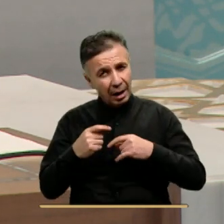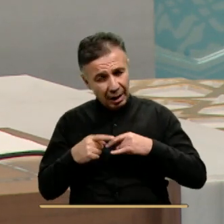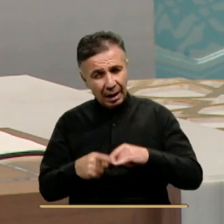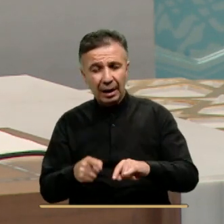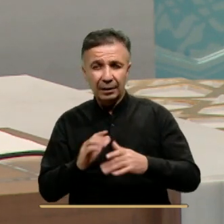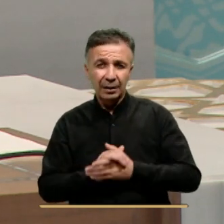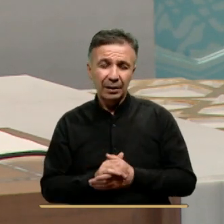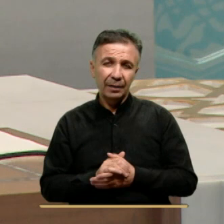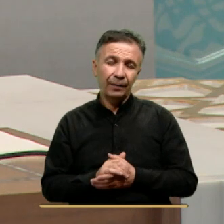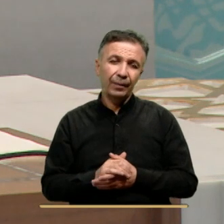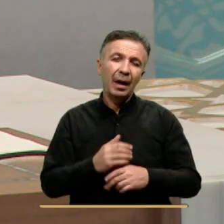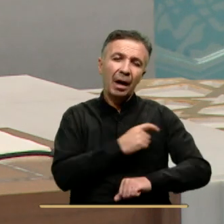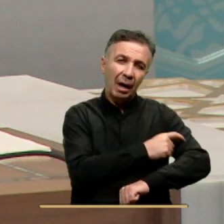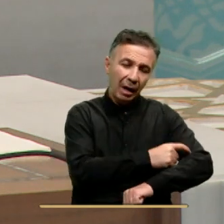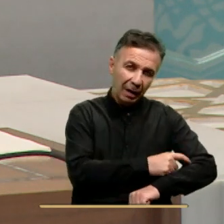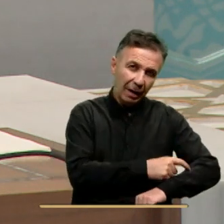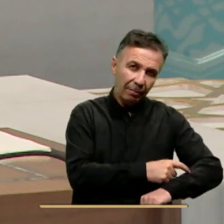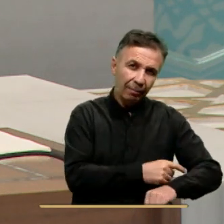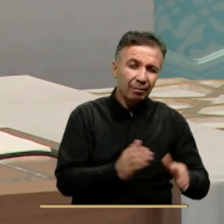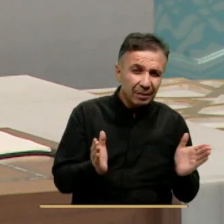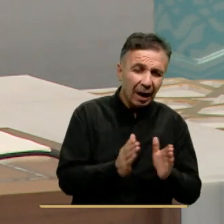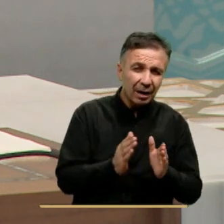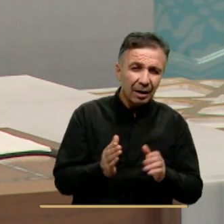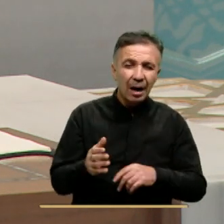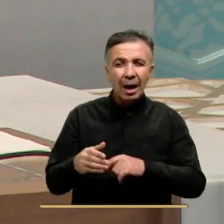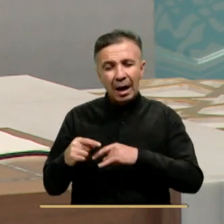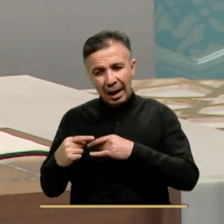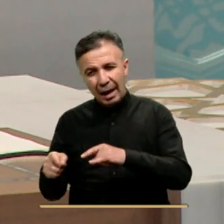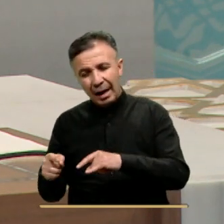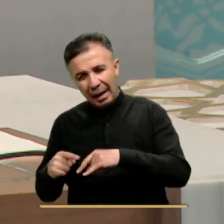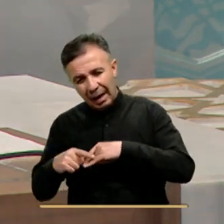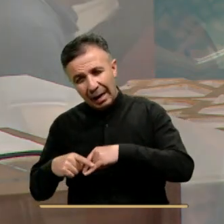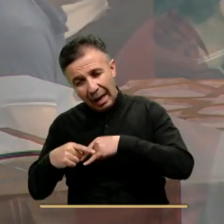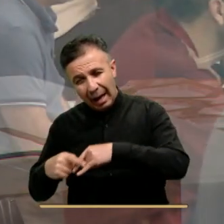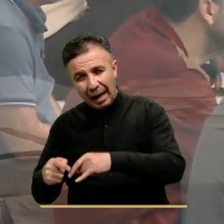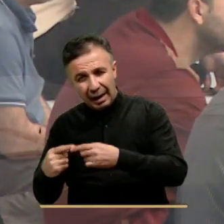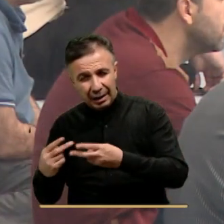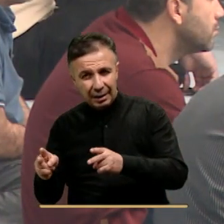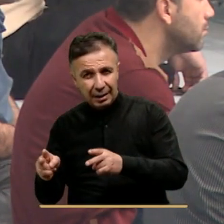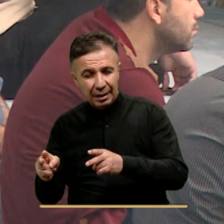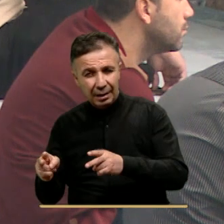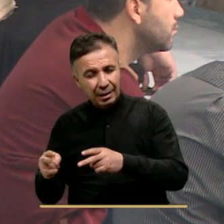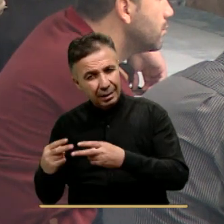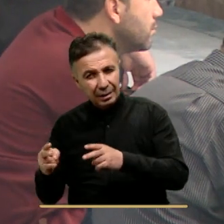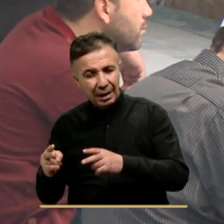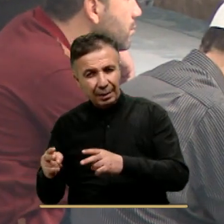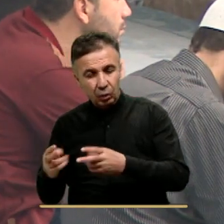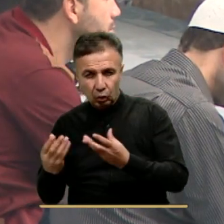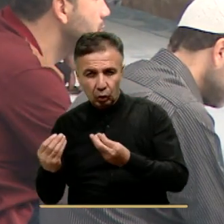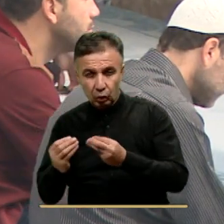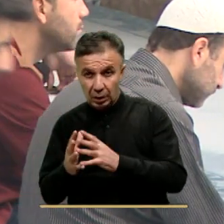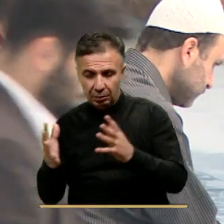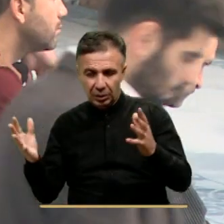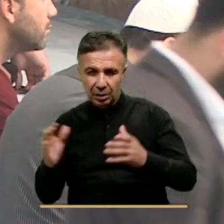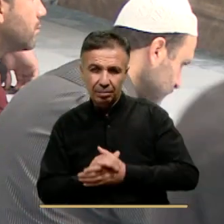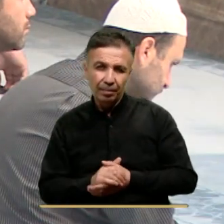haram daireden daha geniştir Rabbimiz Evet birtakım sın amalar getirmiştir Bazı şeylerde yasaklar